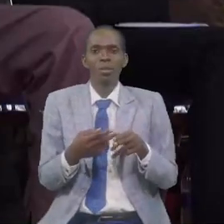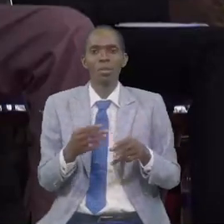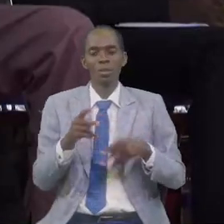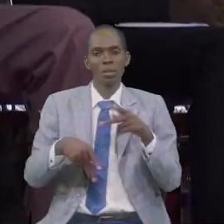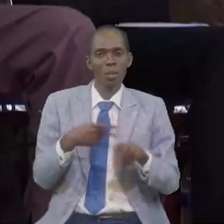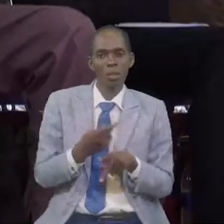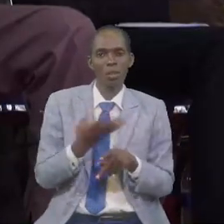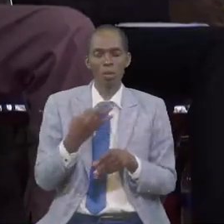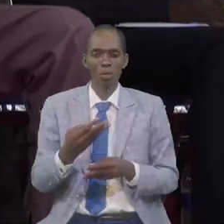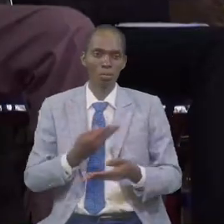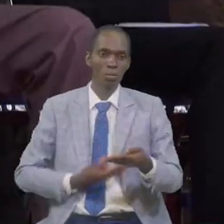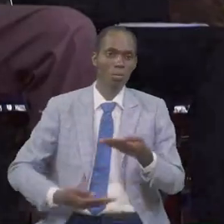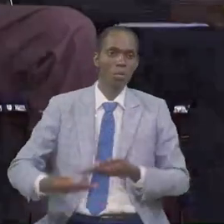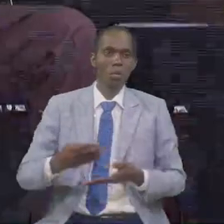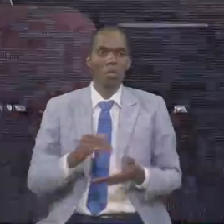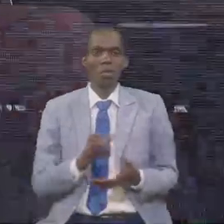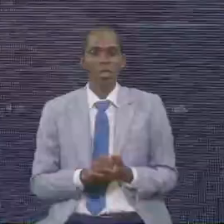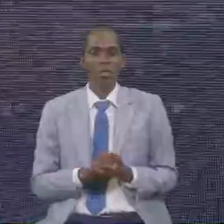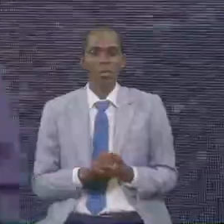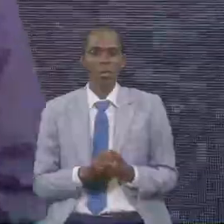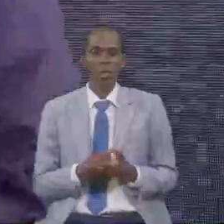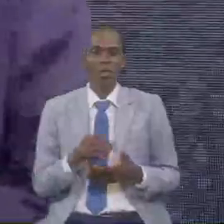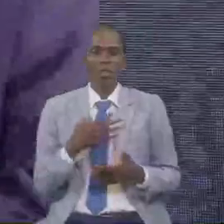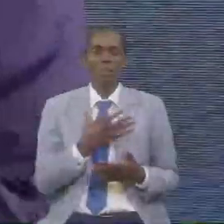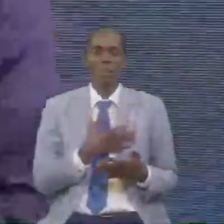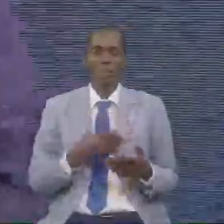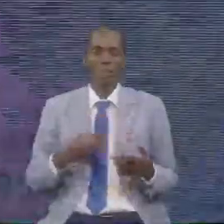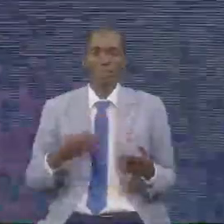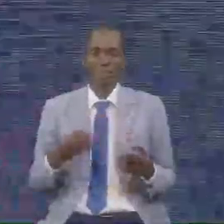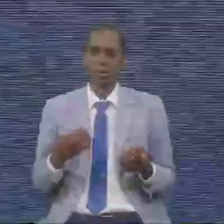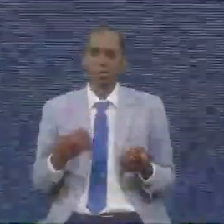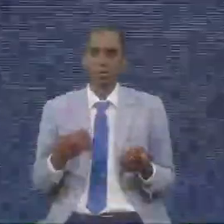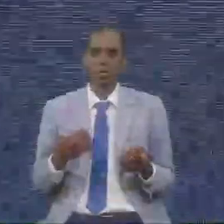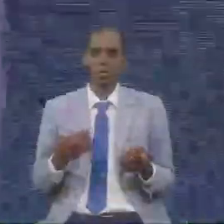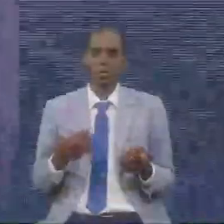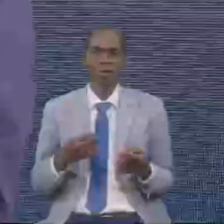Ah, il se dit, mais c'est une transaction de rien, c'est une transaction temporelle.